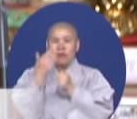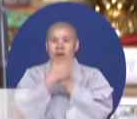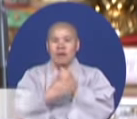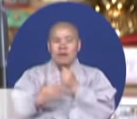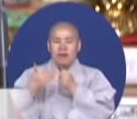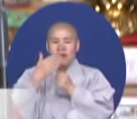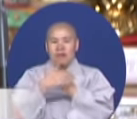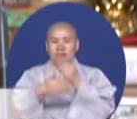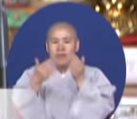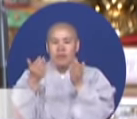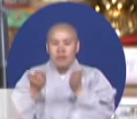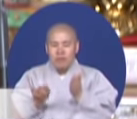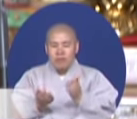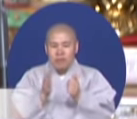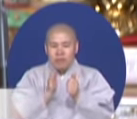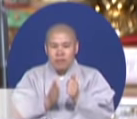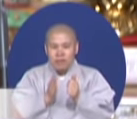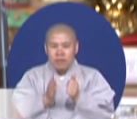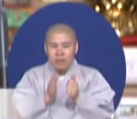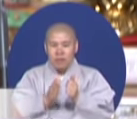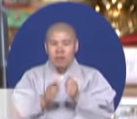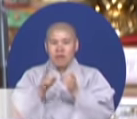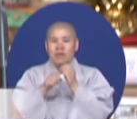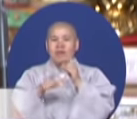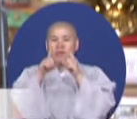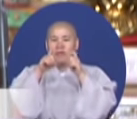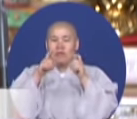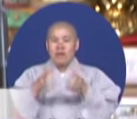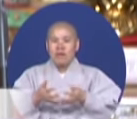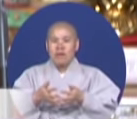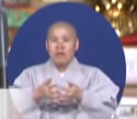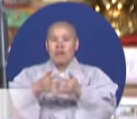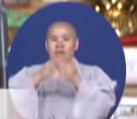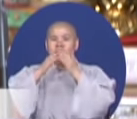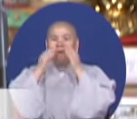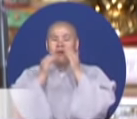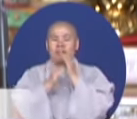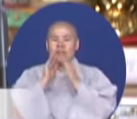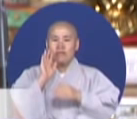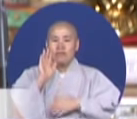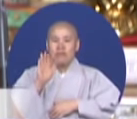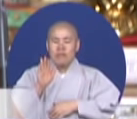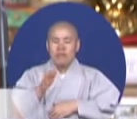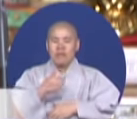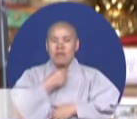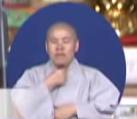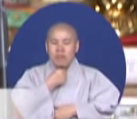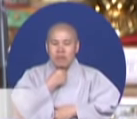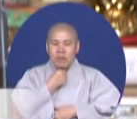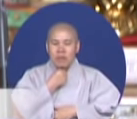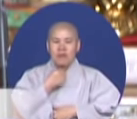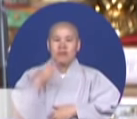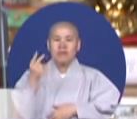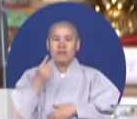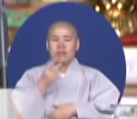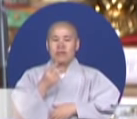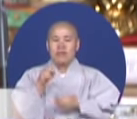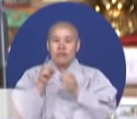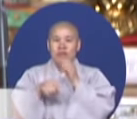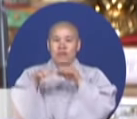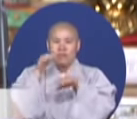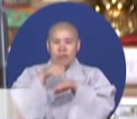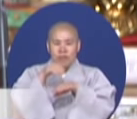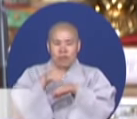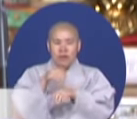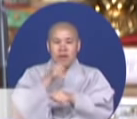주소서. 그게 이제 사찰이 건립된 다음에 기원하고 그